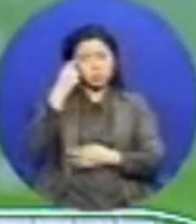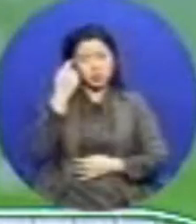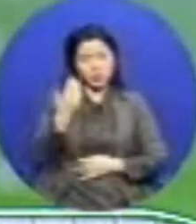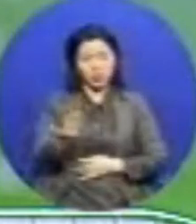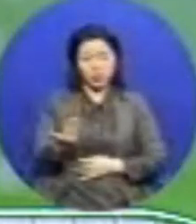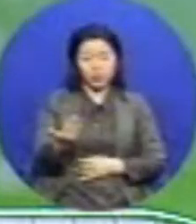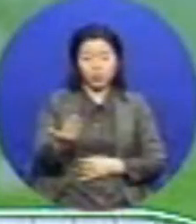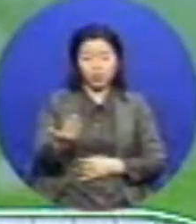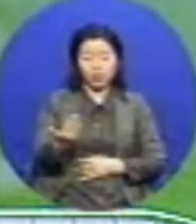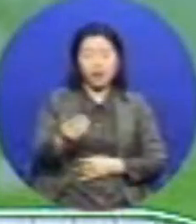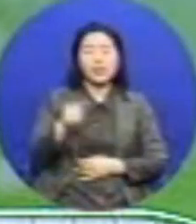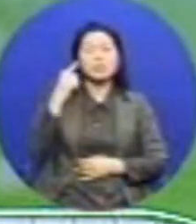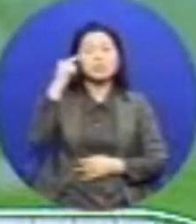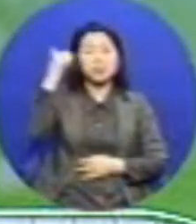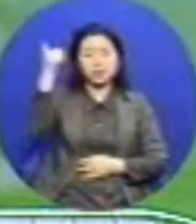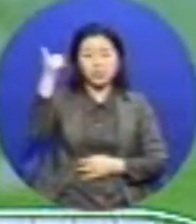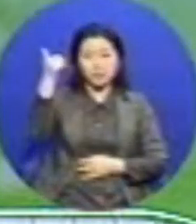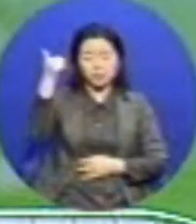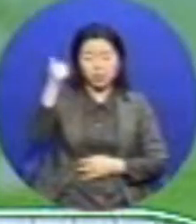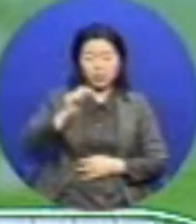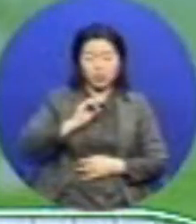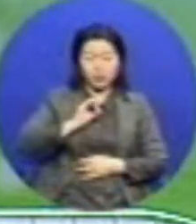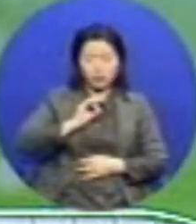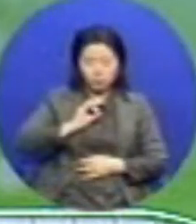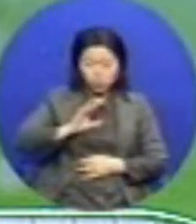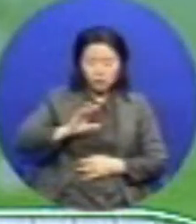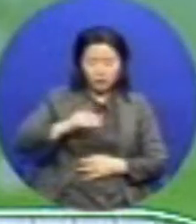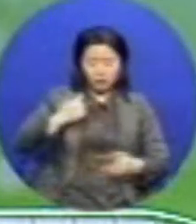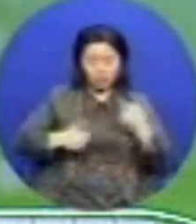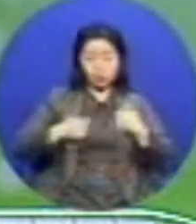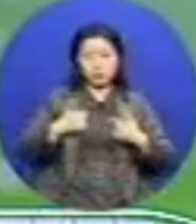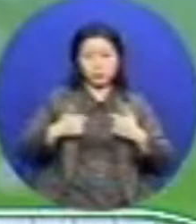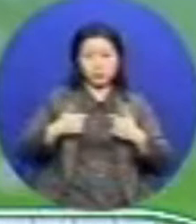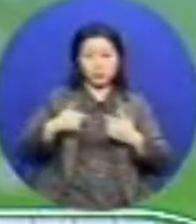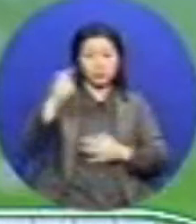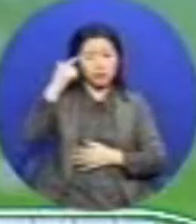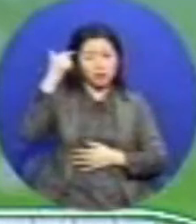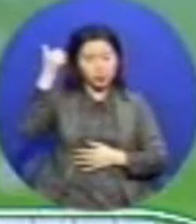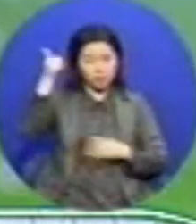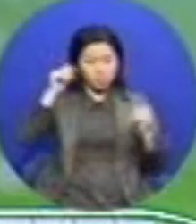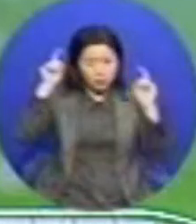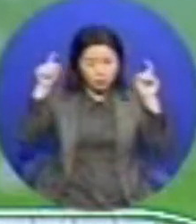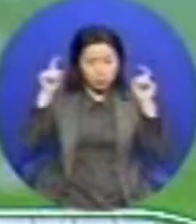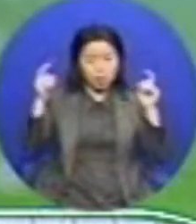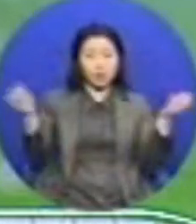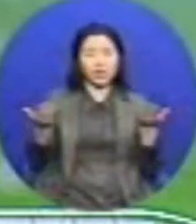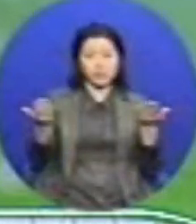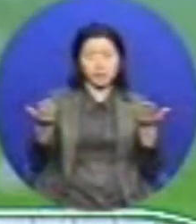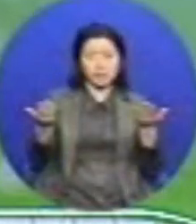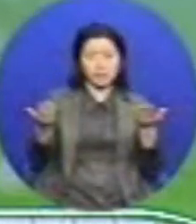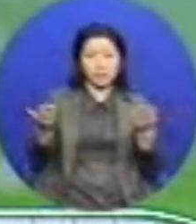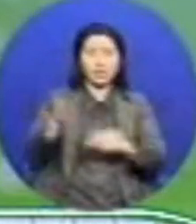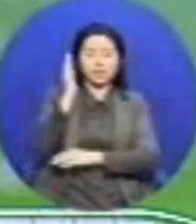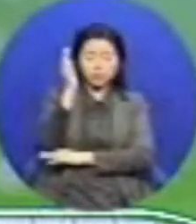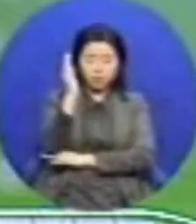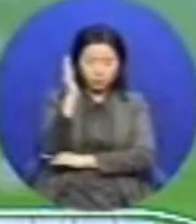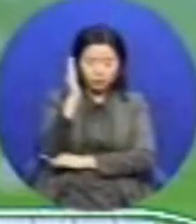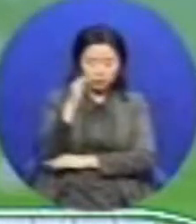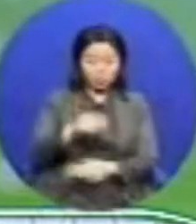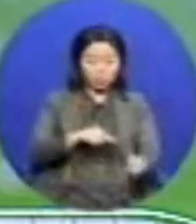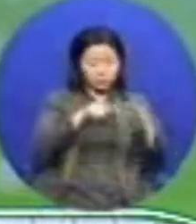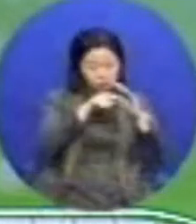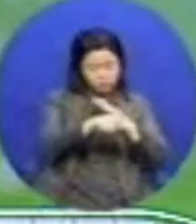그 목사님의 유일한 기쁨은 목회 였어요 철교 여 신 방이고 도 인들과 함께